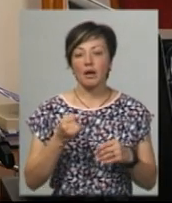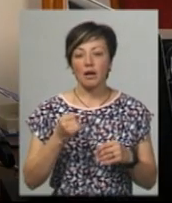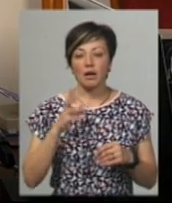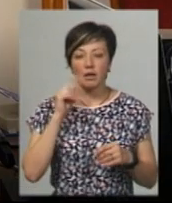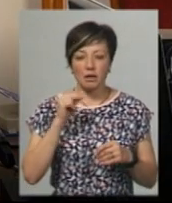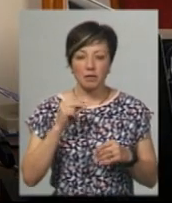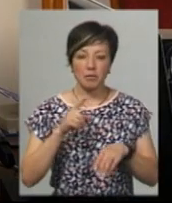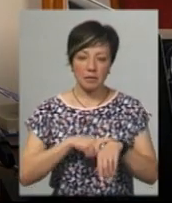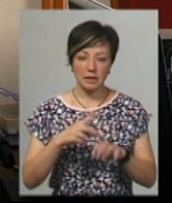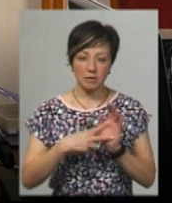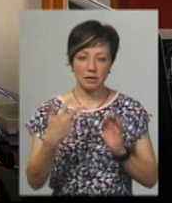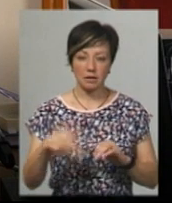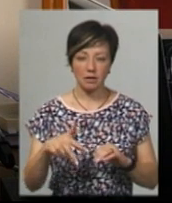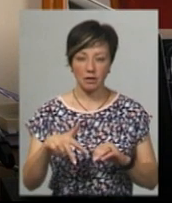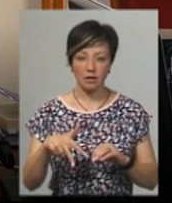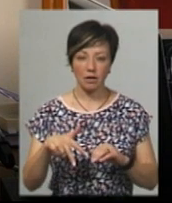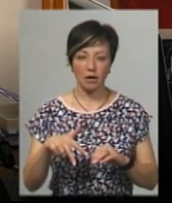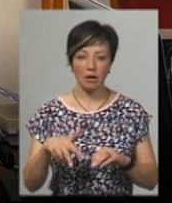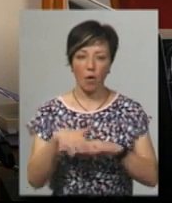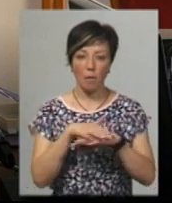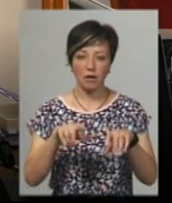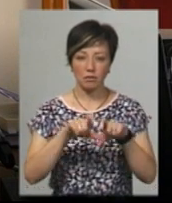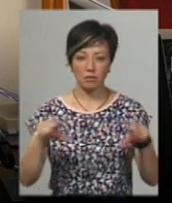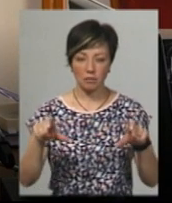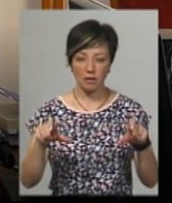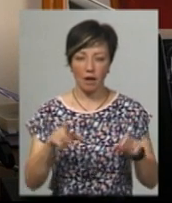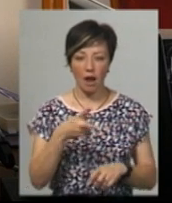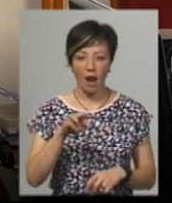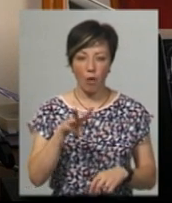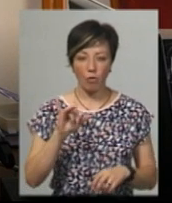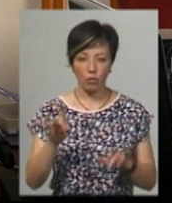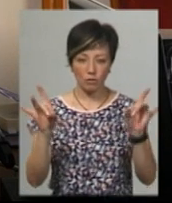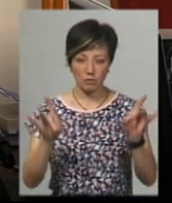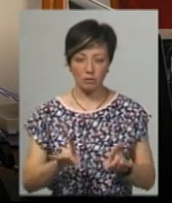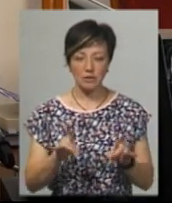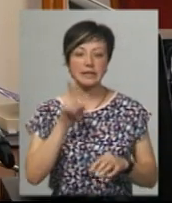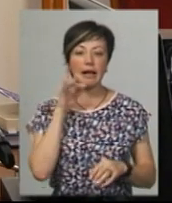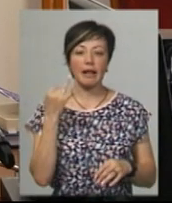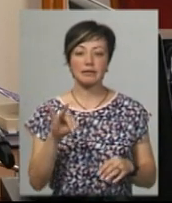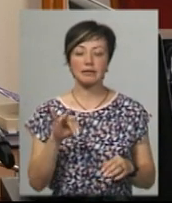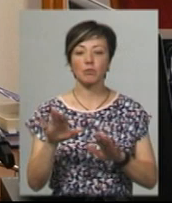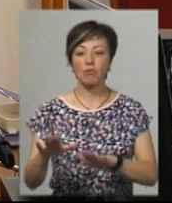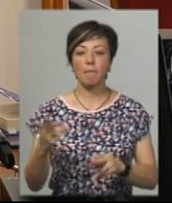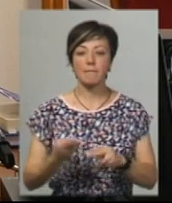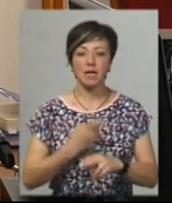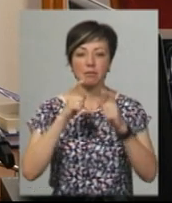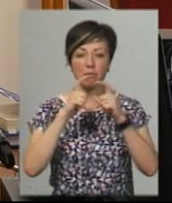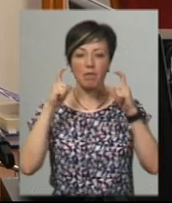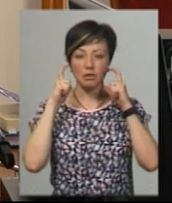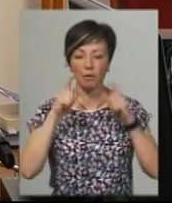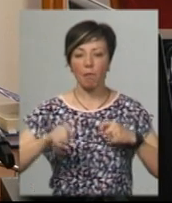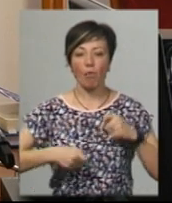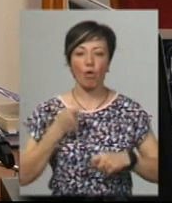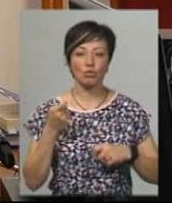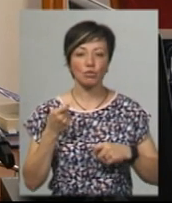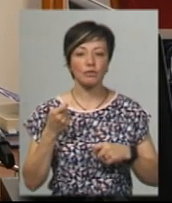17:30 в громадській споруді «Лямур» Зеленський Володимир Олександрович перебував без захисної маски, чим